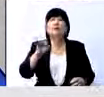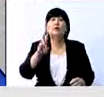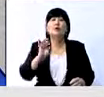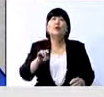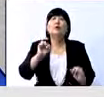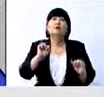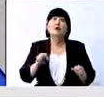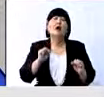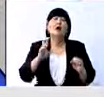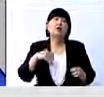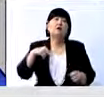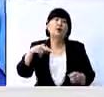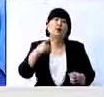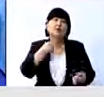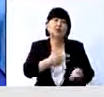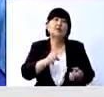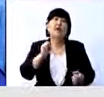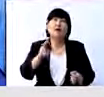Возможно, как-нибудь пойду и сдам